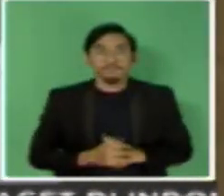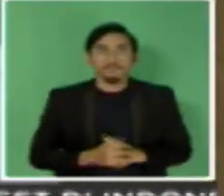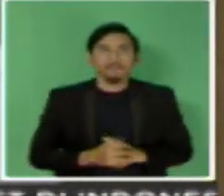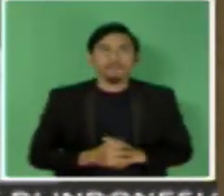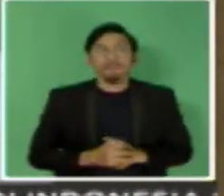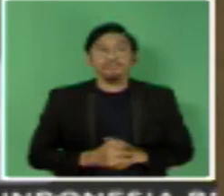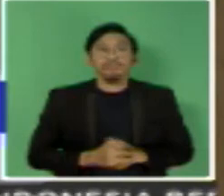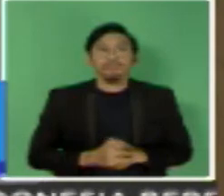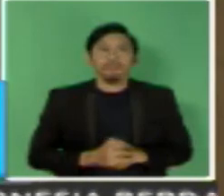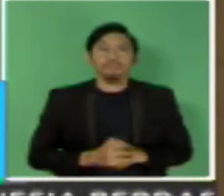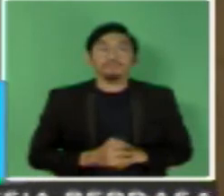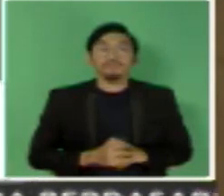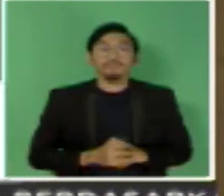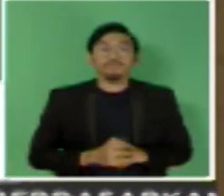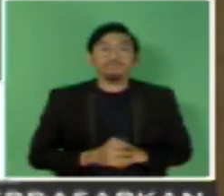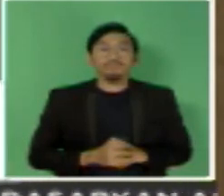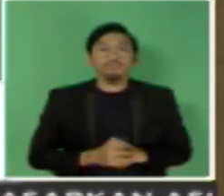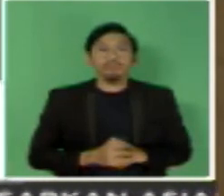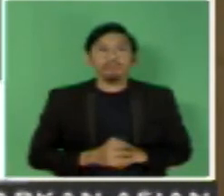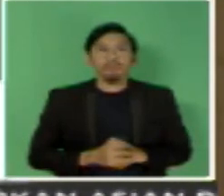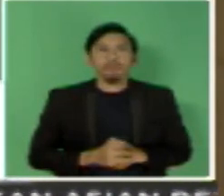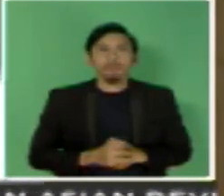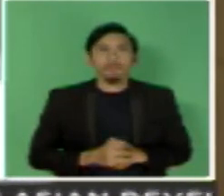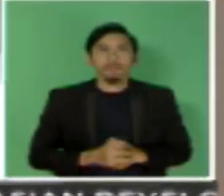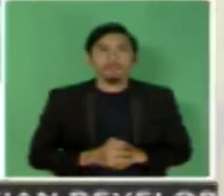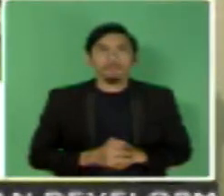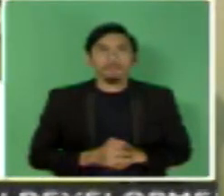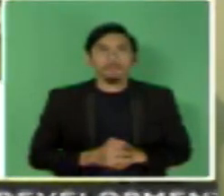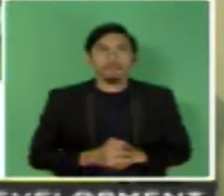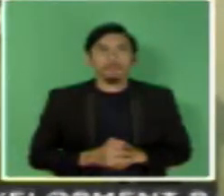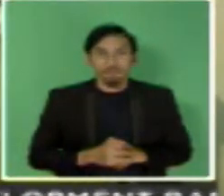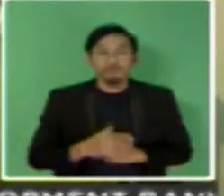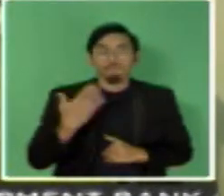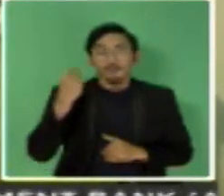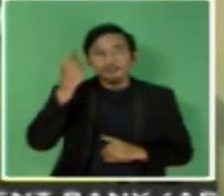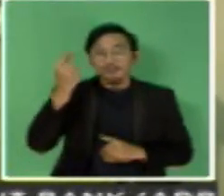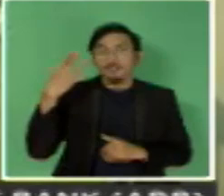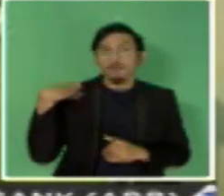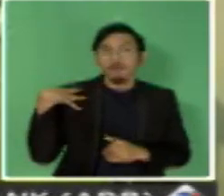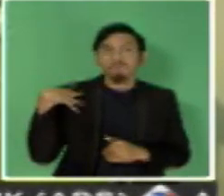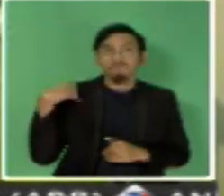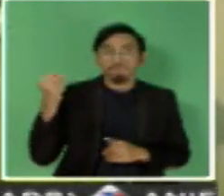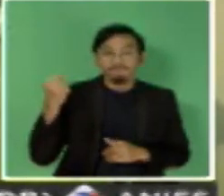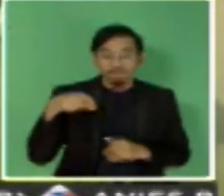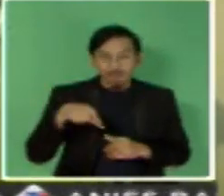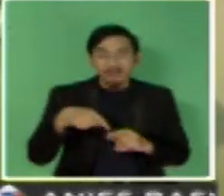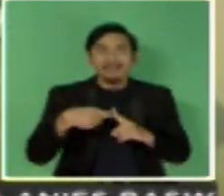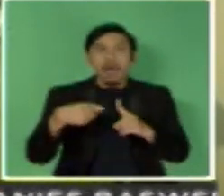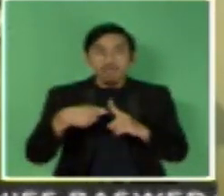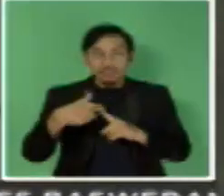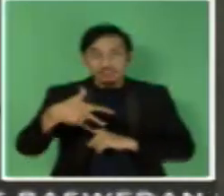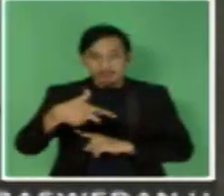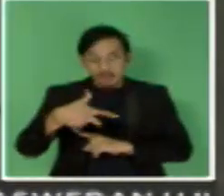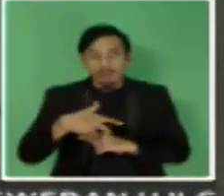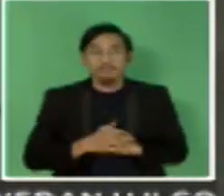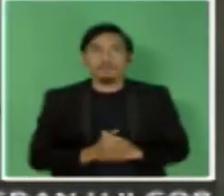serah terima jabatan seperti itu, tapi rencananya dilaksanakan di Kendari. Anggota POM AU Lanut Mulyono